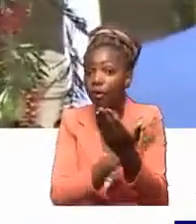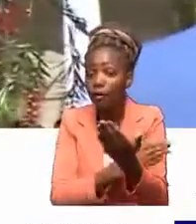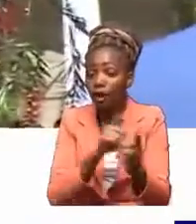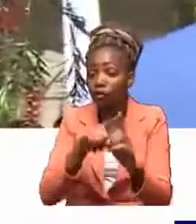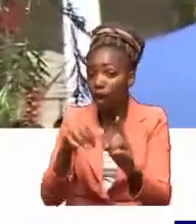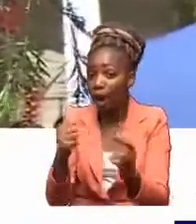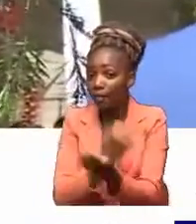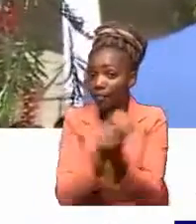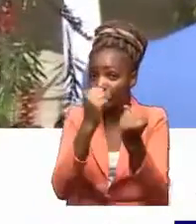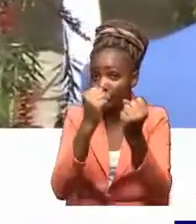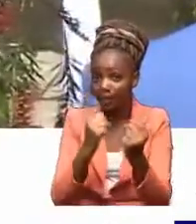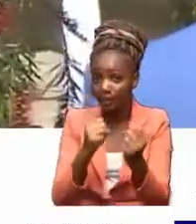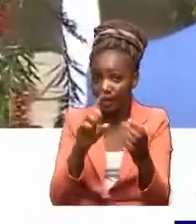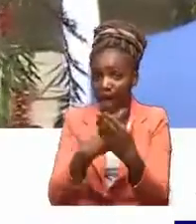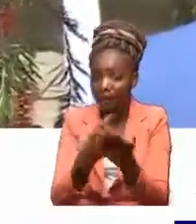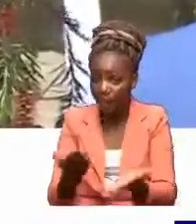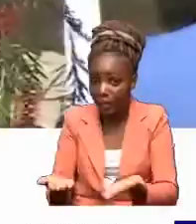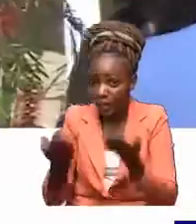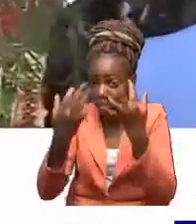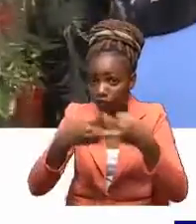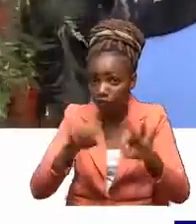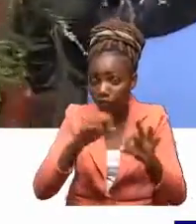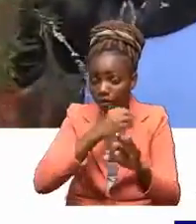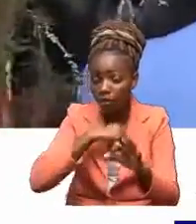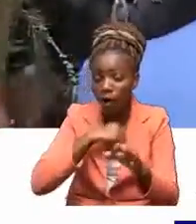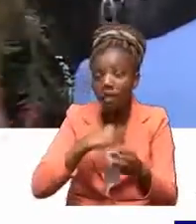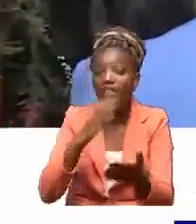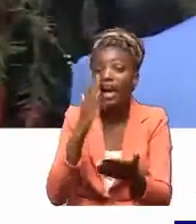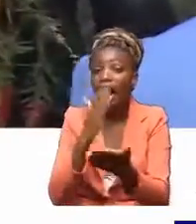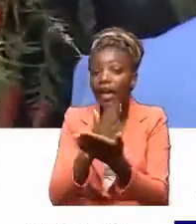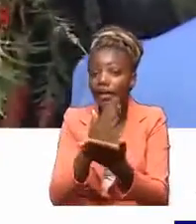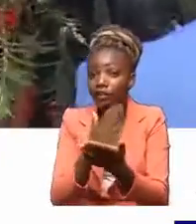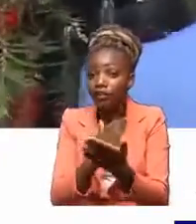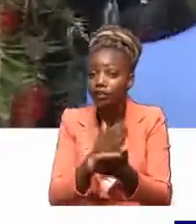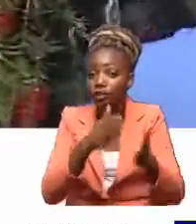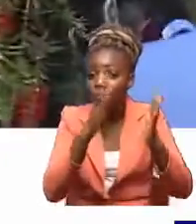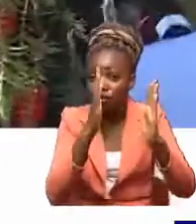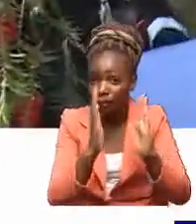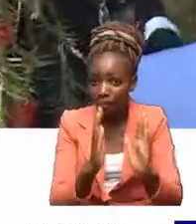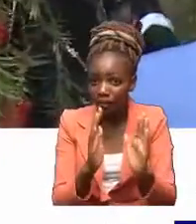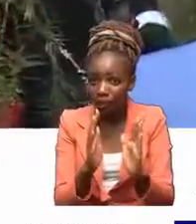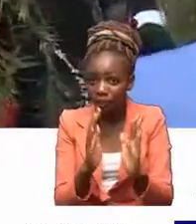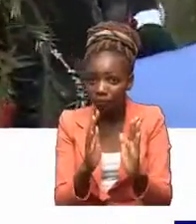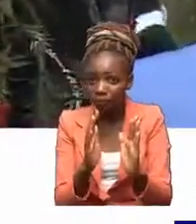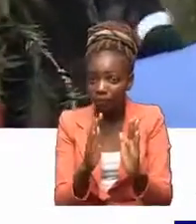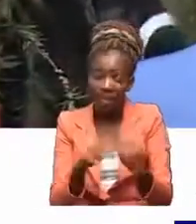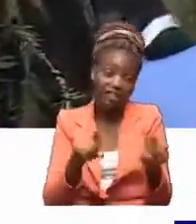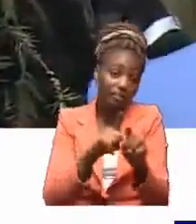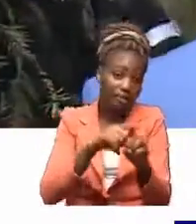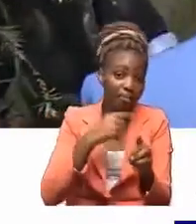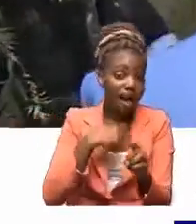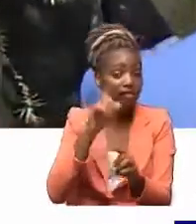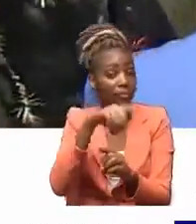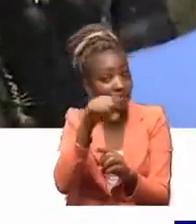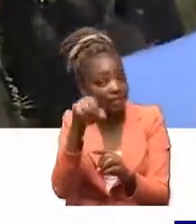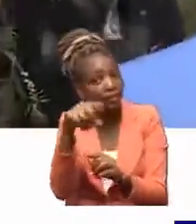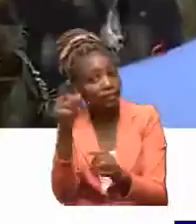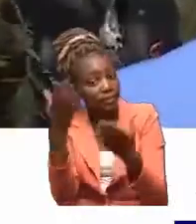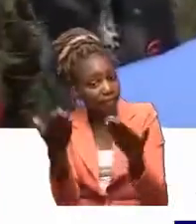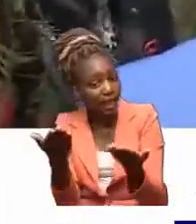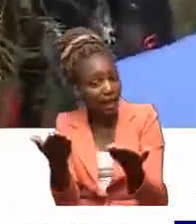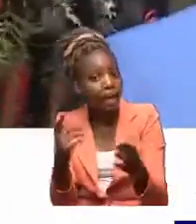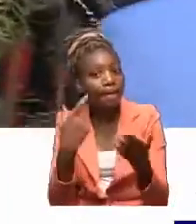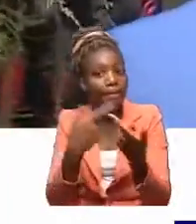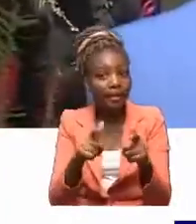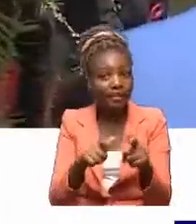ametu, alijenga demokrasia yetu, and you know he was a human being. Hatuwezi sema kwamba hakukuwa na makosa moja au mbili pale, lakini in